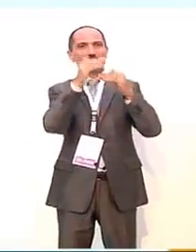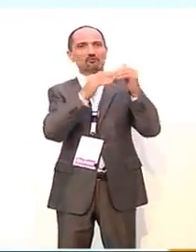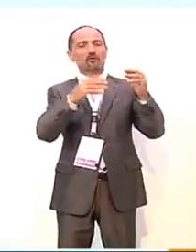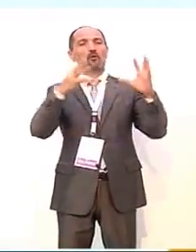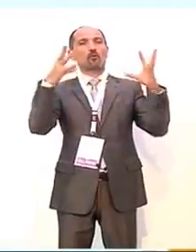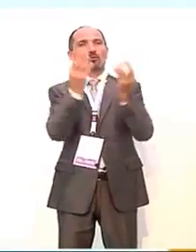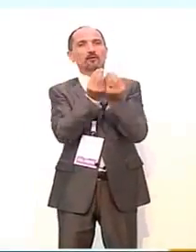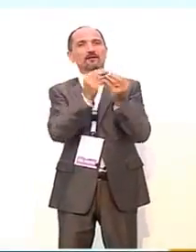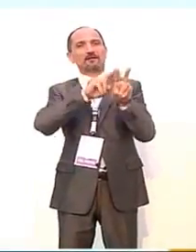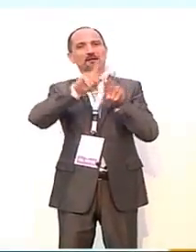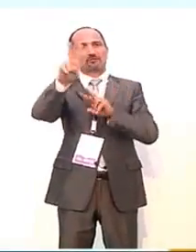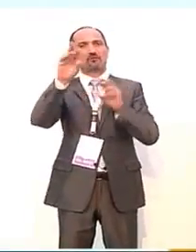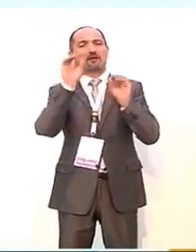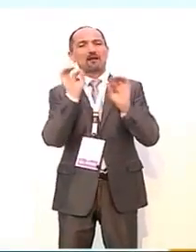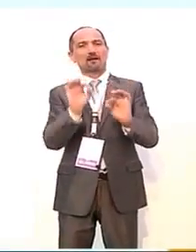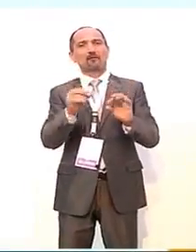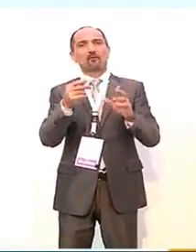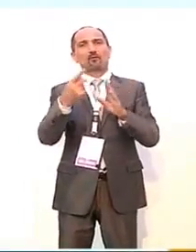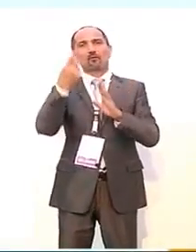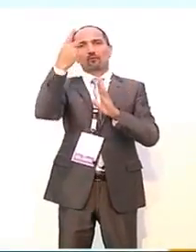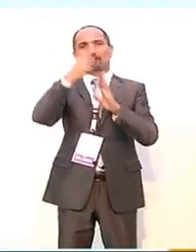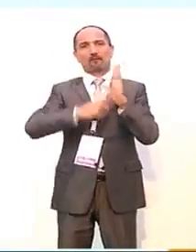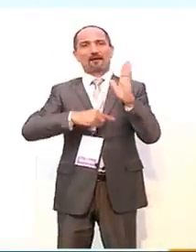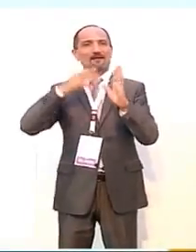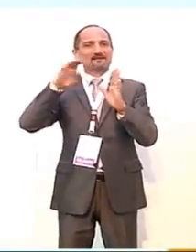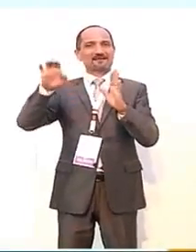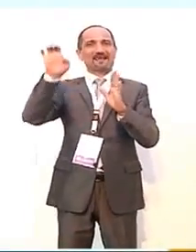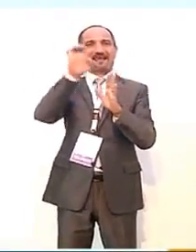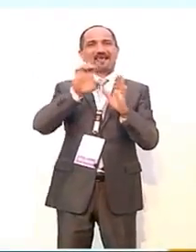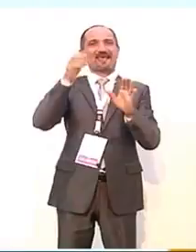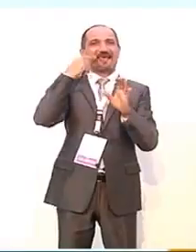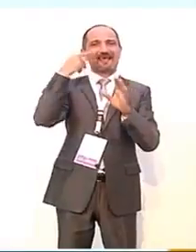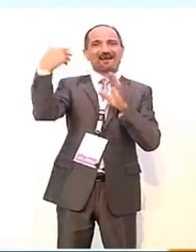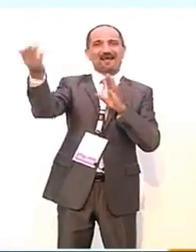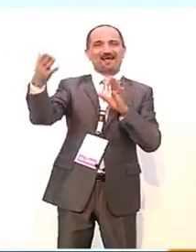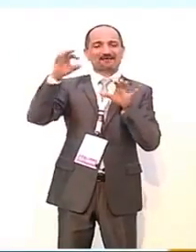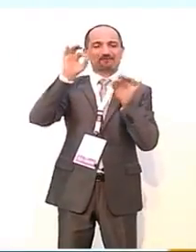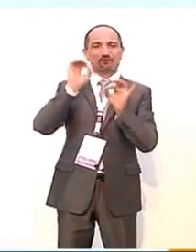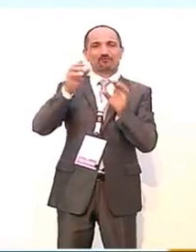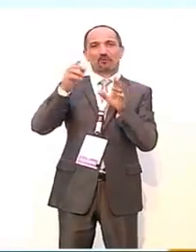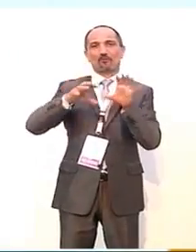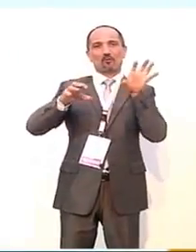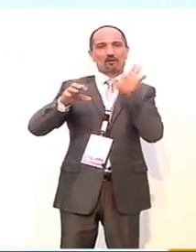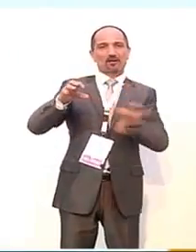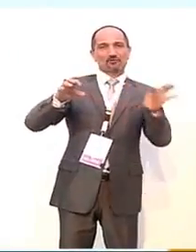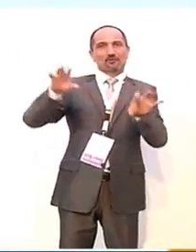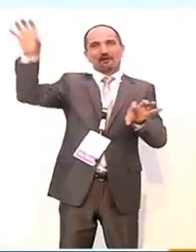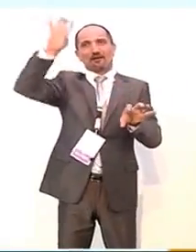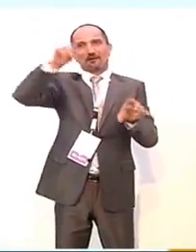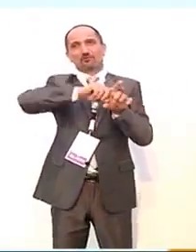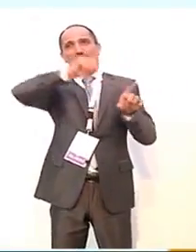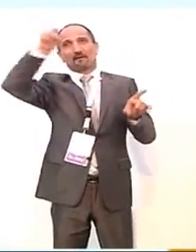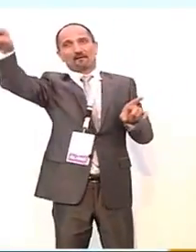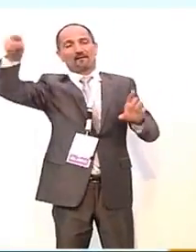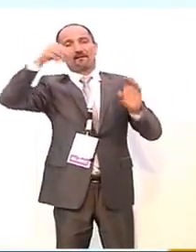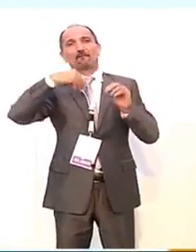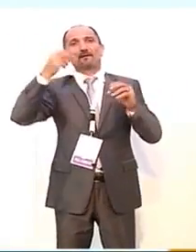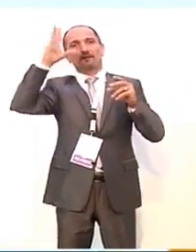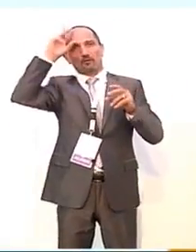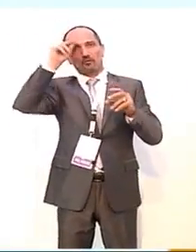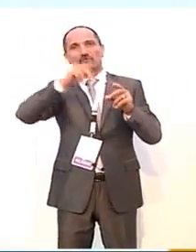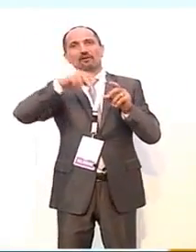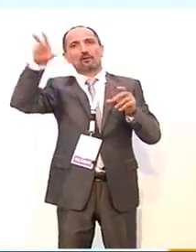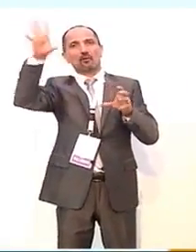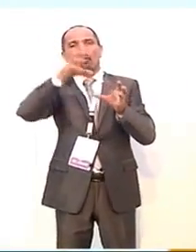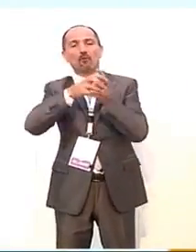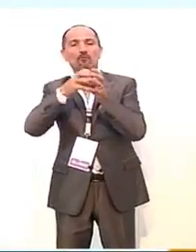l'unità nazionale con un mese di Erasmus in cui ognuno sta in una regione dell'altro e si comincia a riconoscere l'altro come parte della